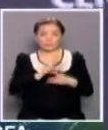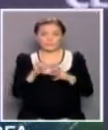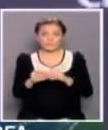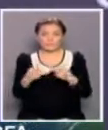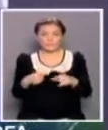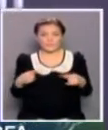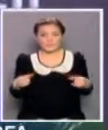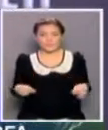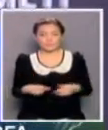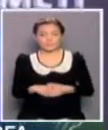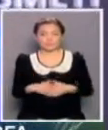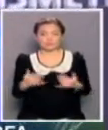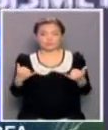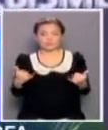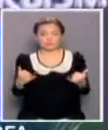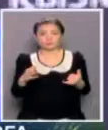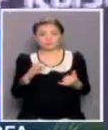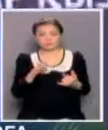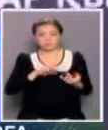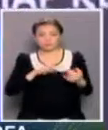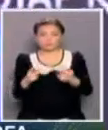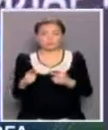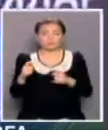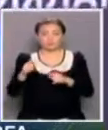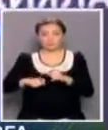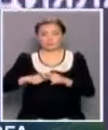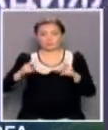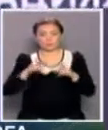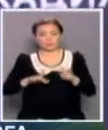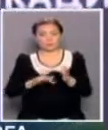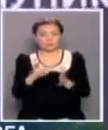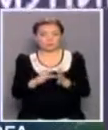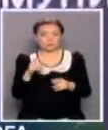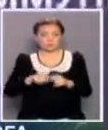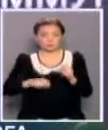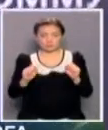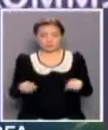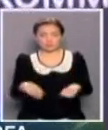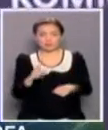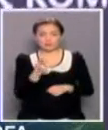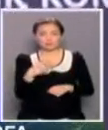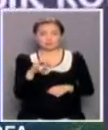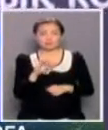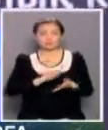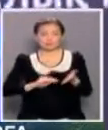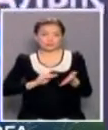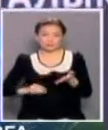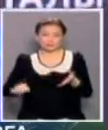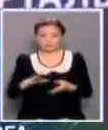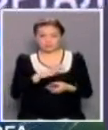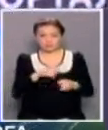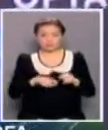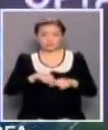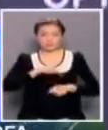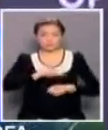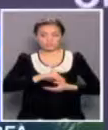деген сияқты, соны қазіргі уақытта БЖБ, ТЖБ ретінде қарастыруға болады. Ол сол диктантты жазғанда, әлде бақылау